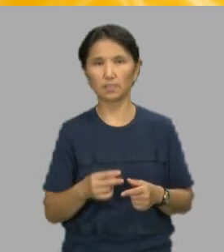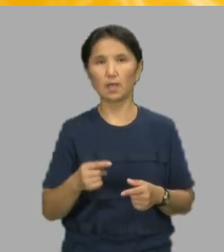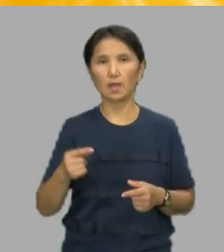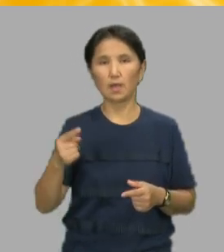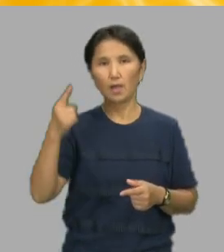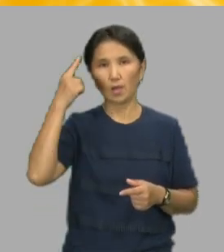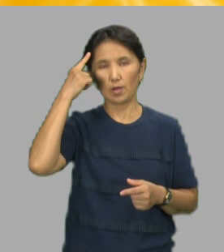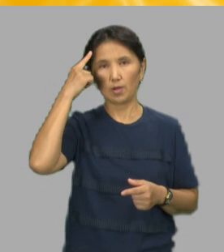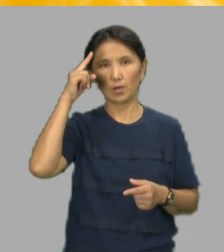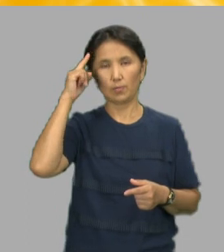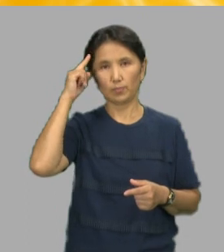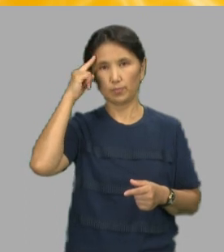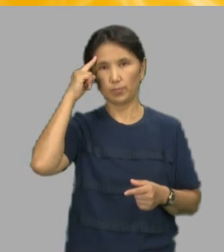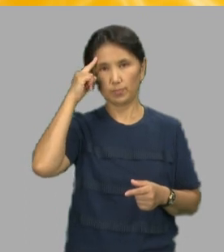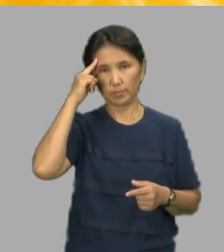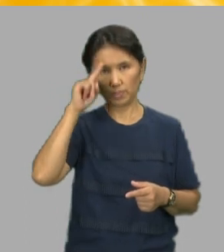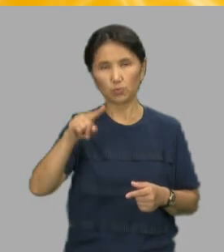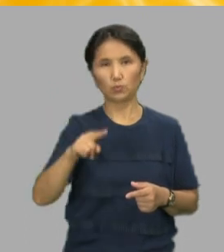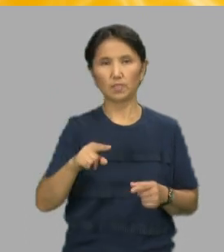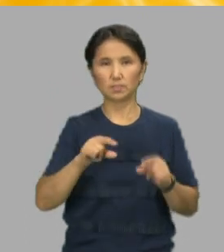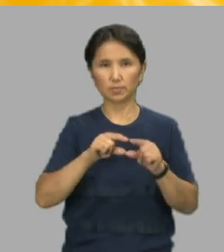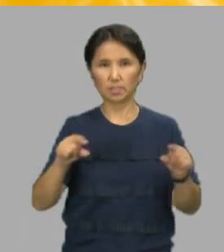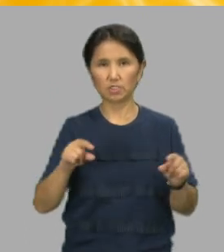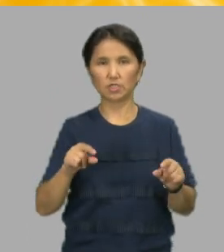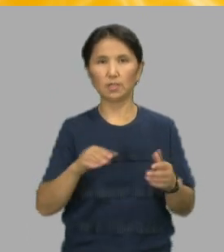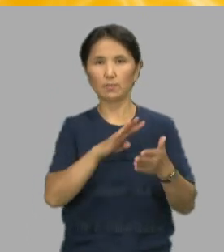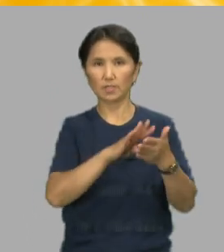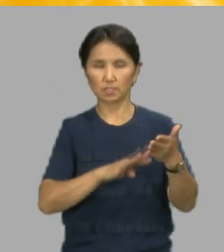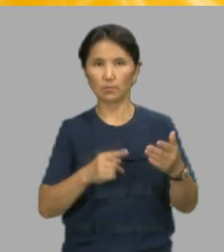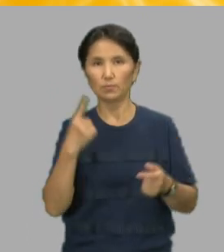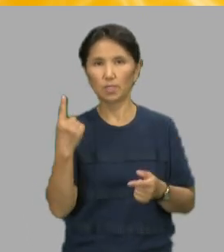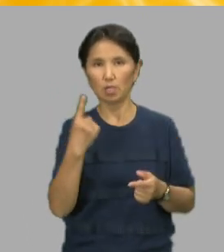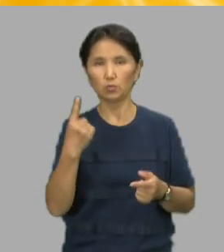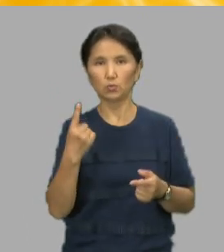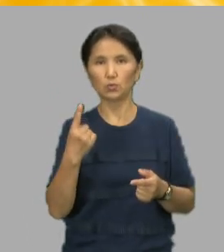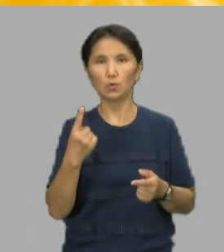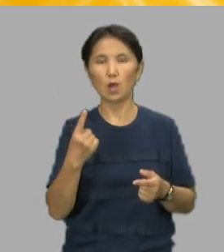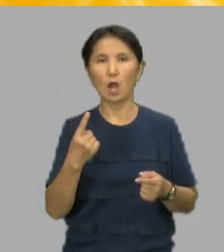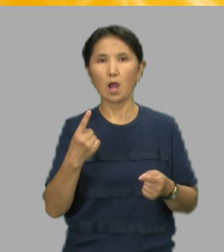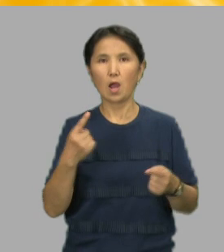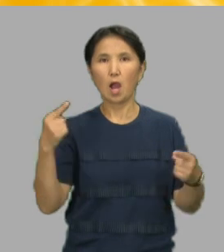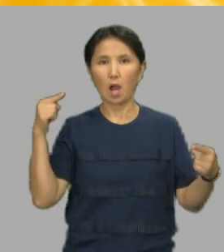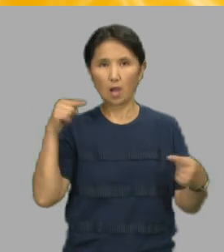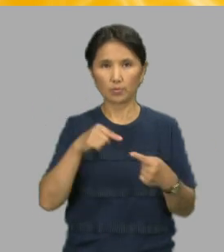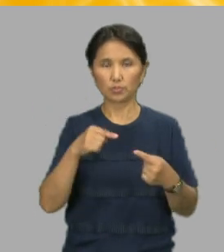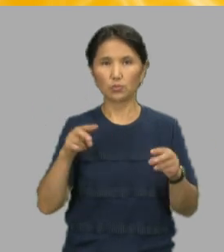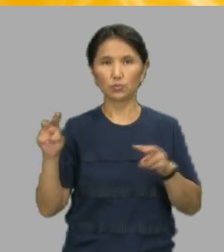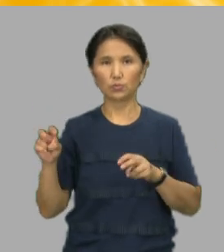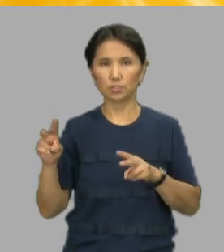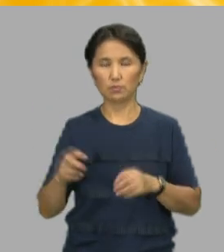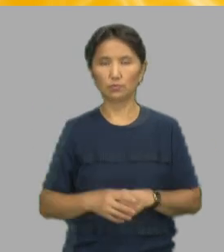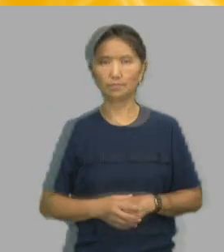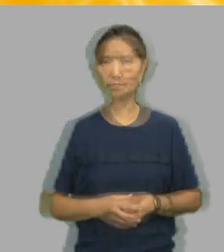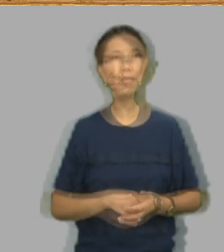вариант. Придумать предложение по схемам на одну определенную тему.